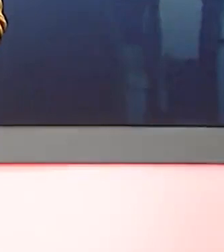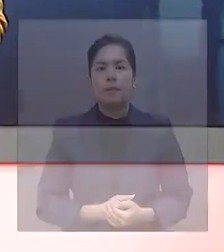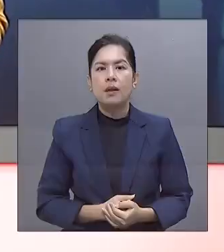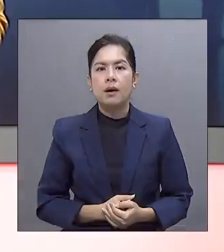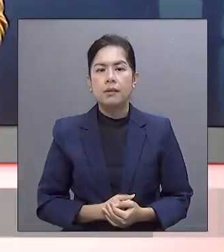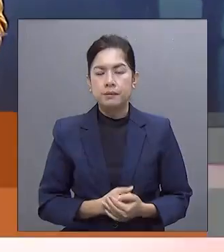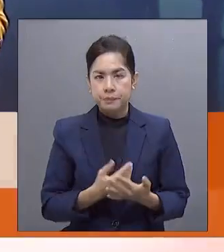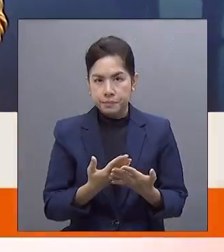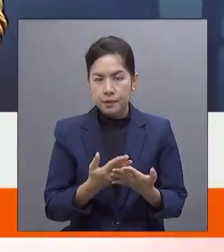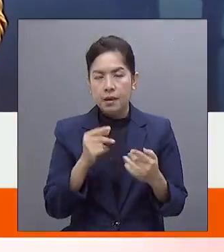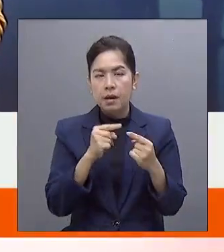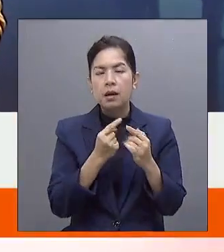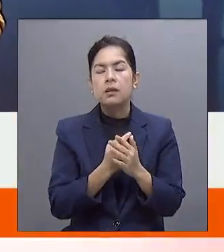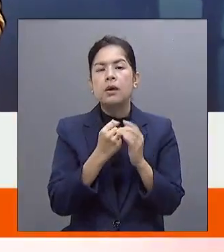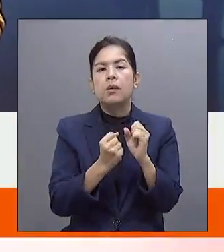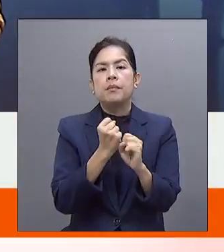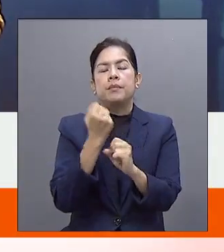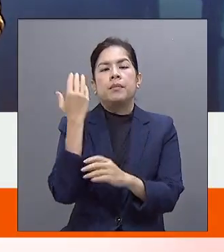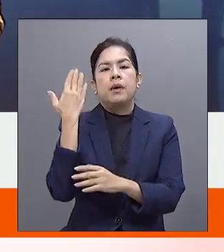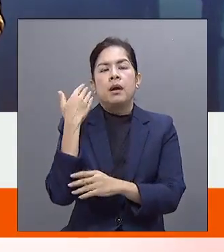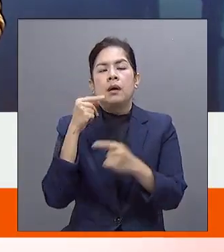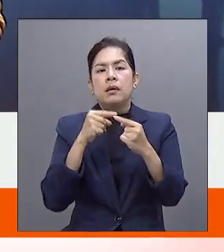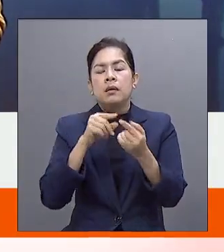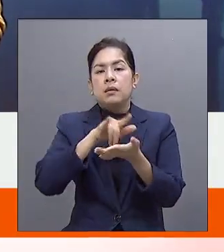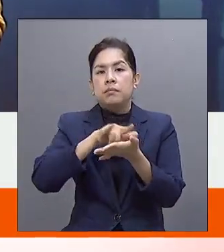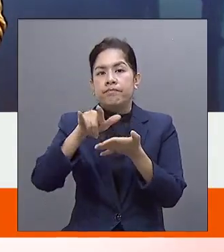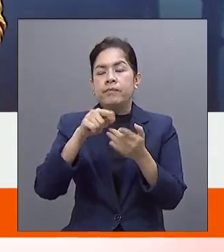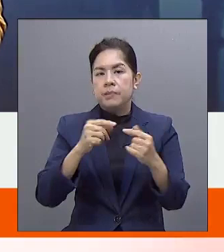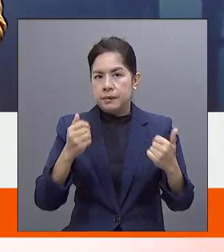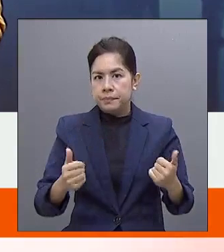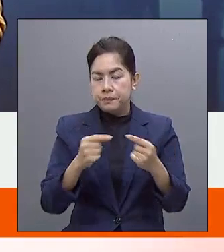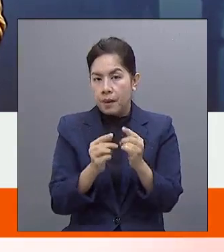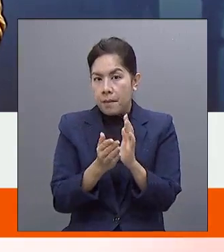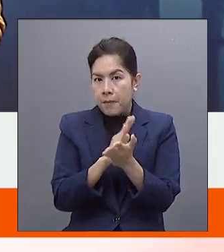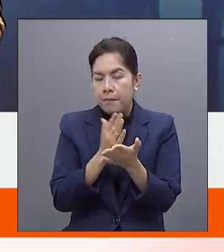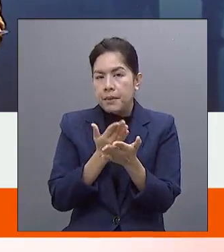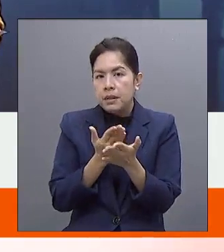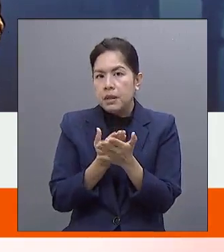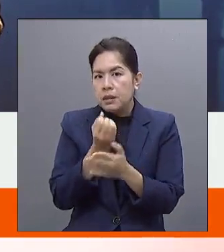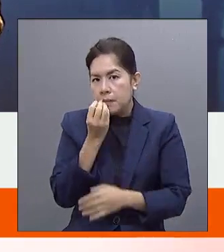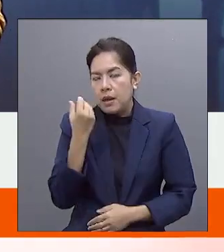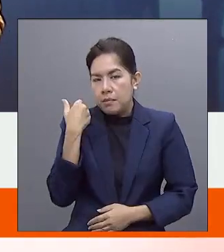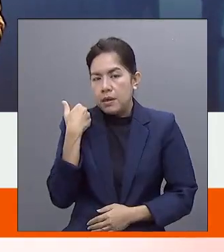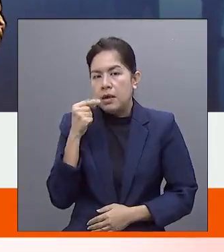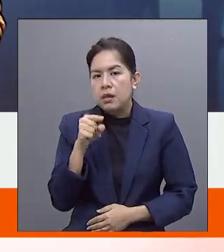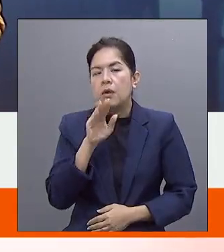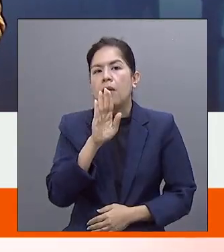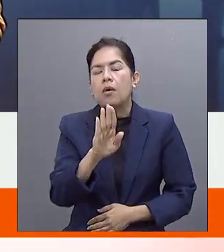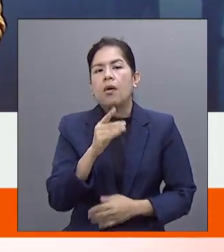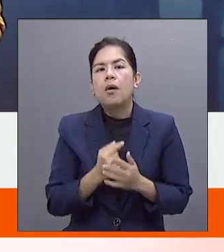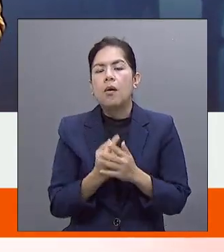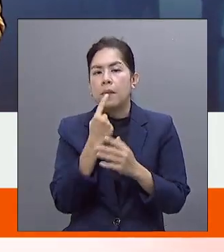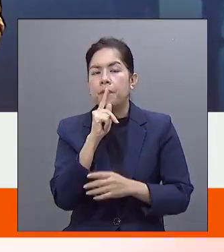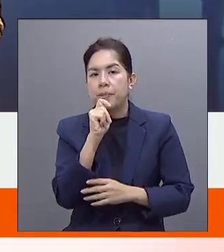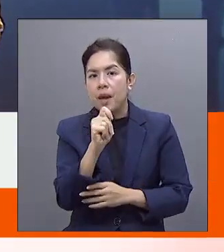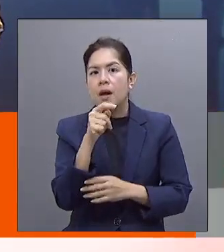ในไตรมาส 4ของปีที่ผ่านมานะคะสายการบินหลายแห่งพลิกกลับมาทำกำไรได้ค่ะไม่ว่าจะเป็นไทยแอร์เอเชียการบินไทยแล้วก็